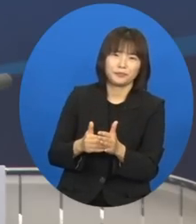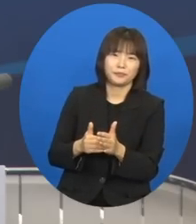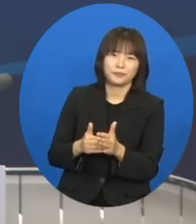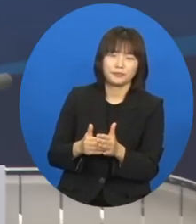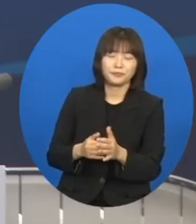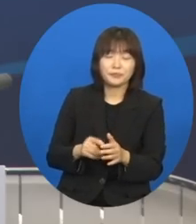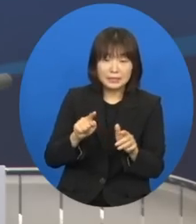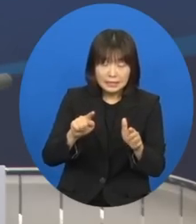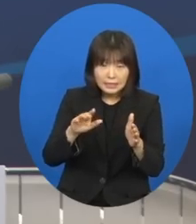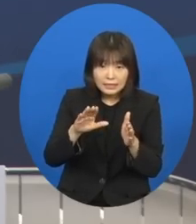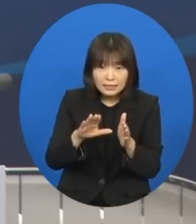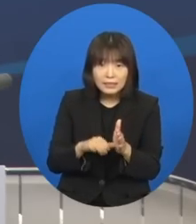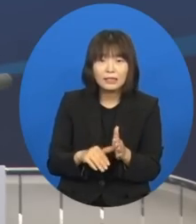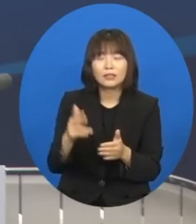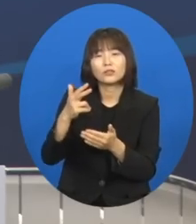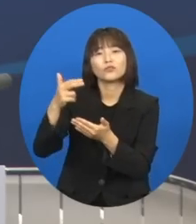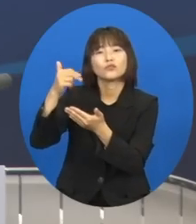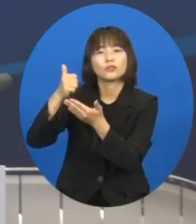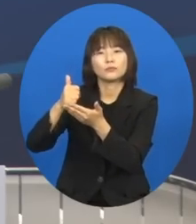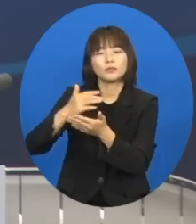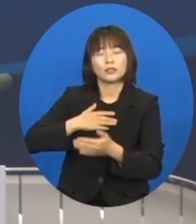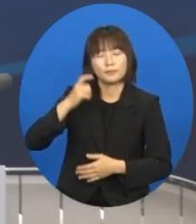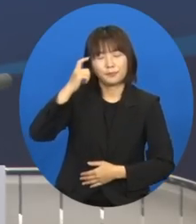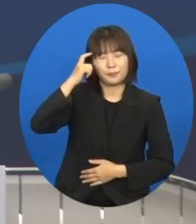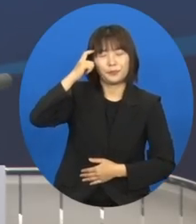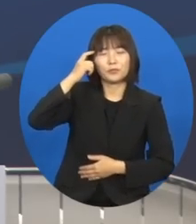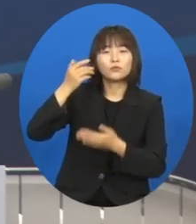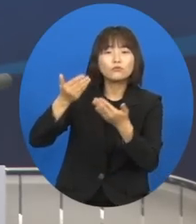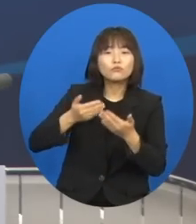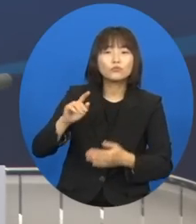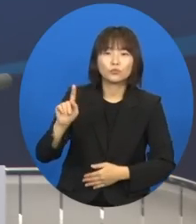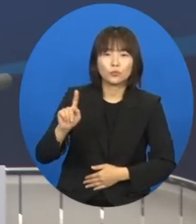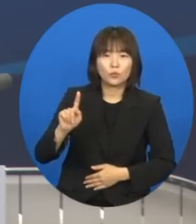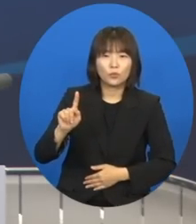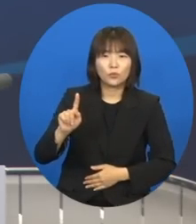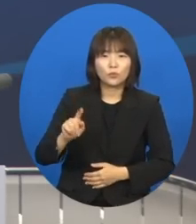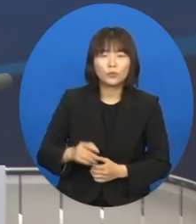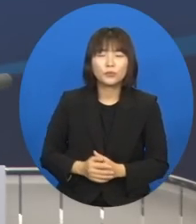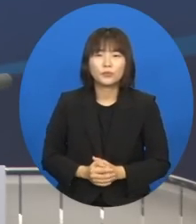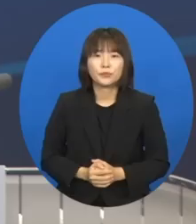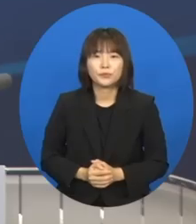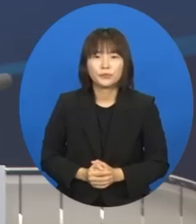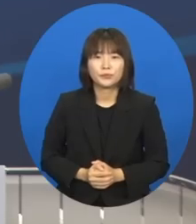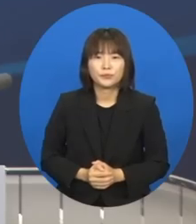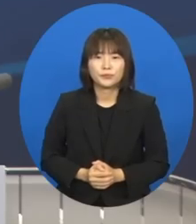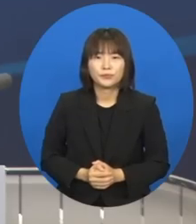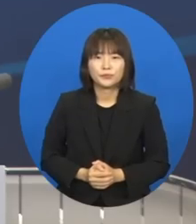자, 이때 주님이 저에게 깨닫게 해주신 것 무엇이었습니까?